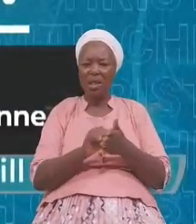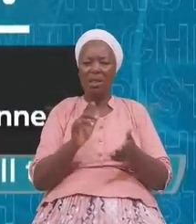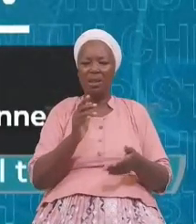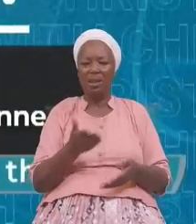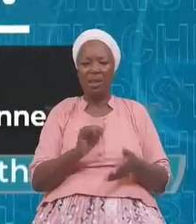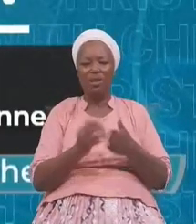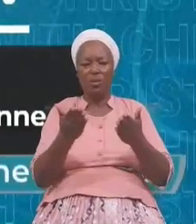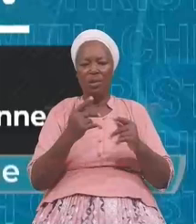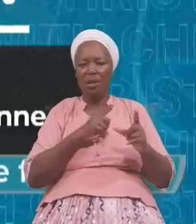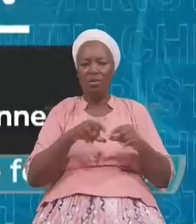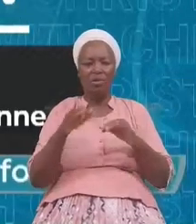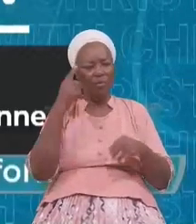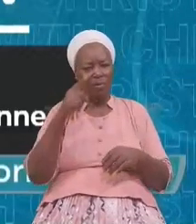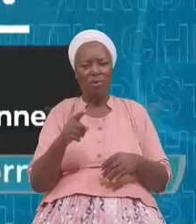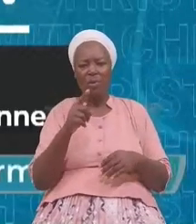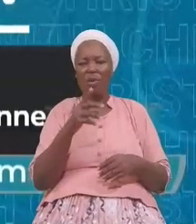toi? Ce soir,